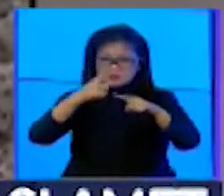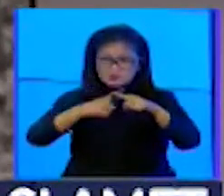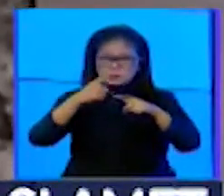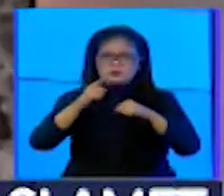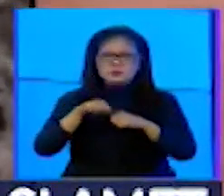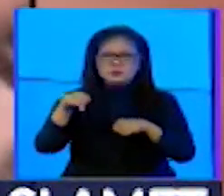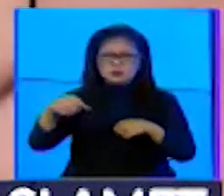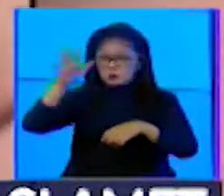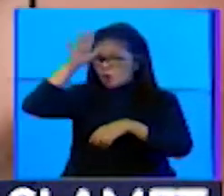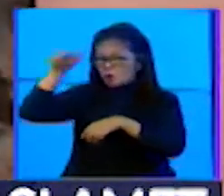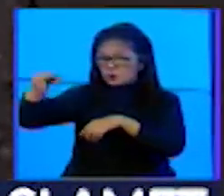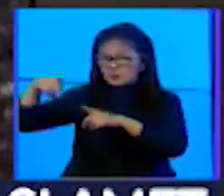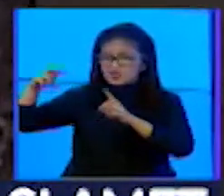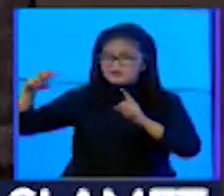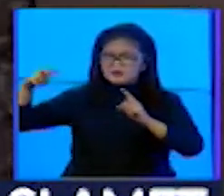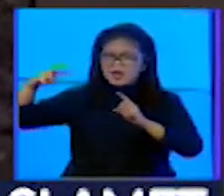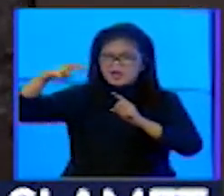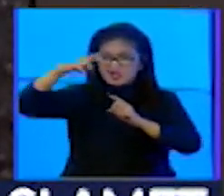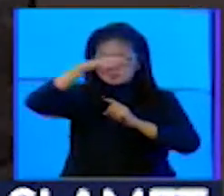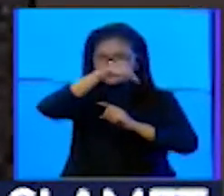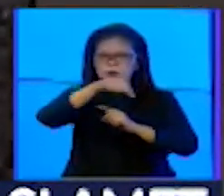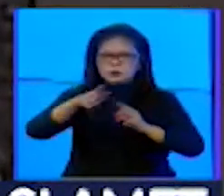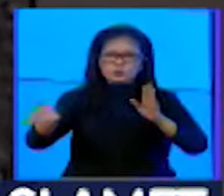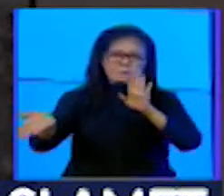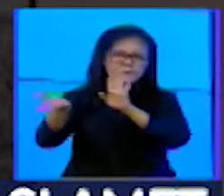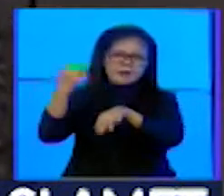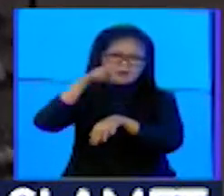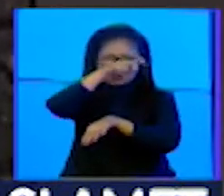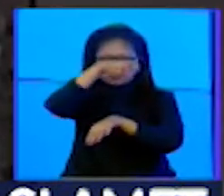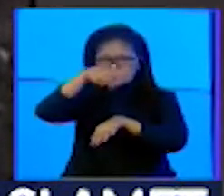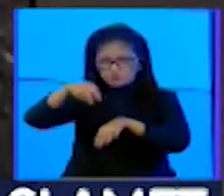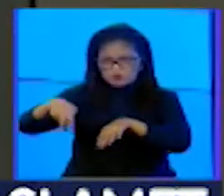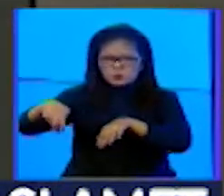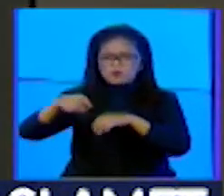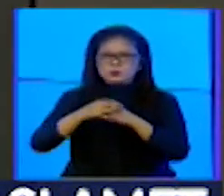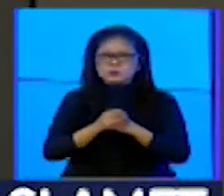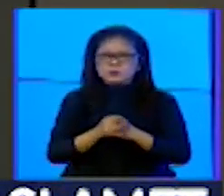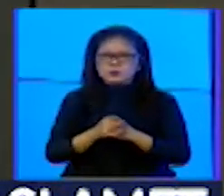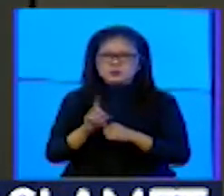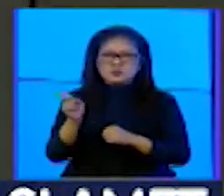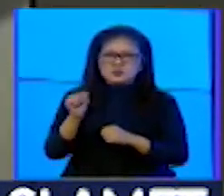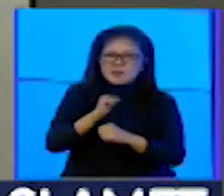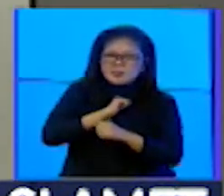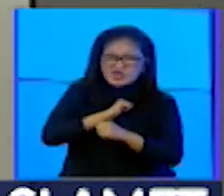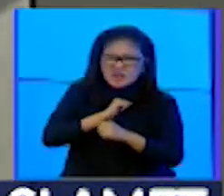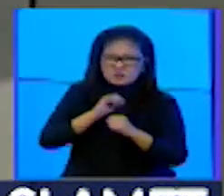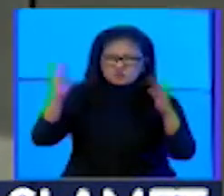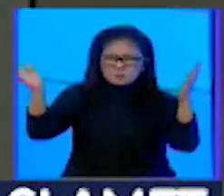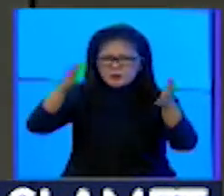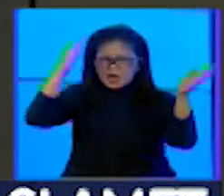Ratusan pendaki yang tengah menuju puncak memilih turun kembali. Mereka khawatir terjebak badai.